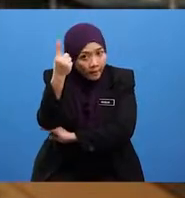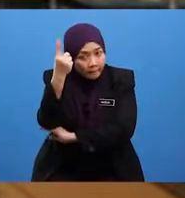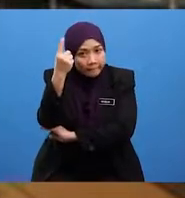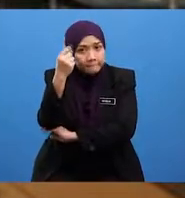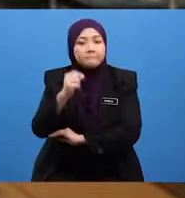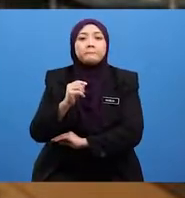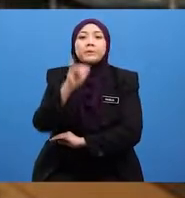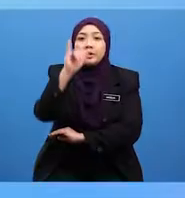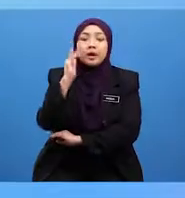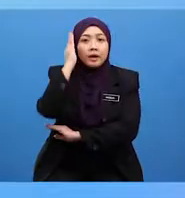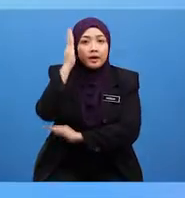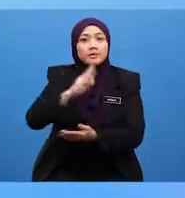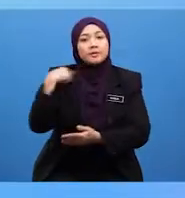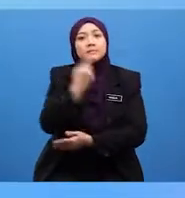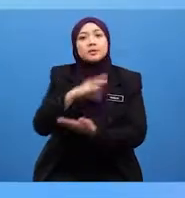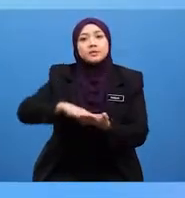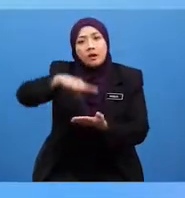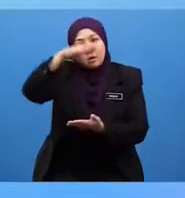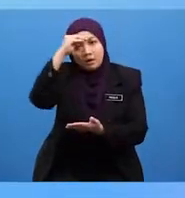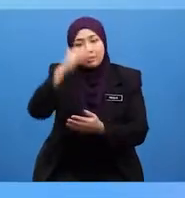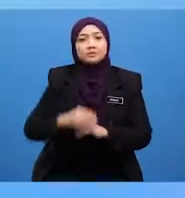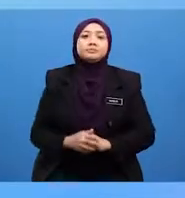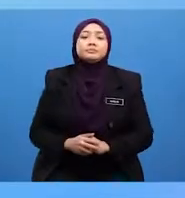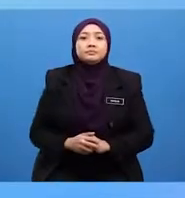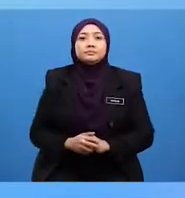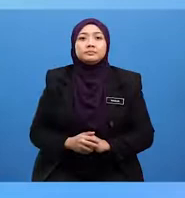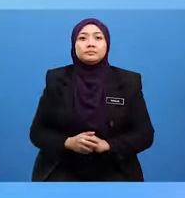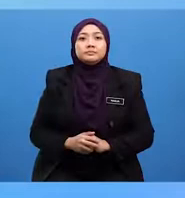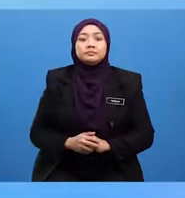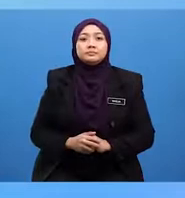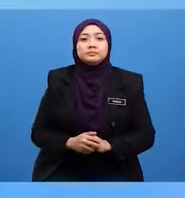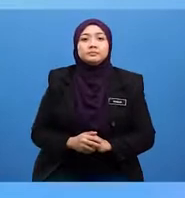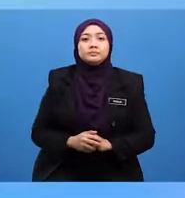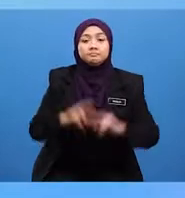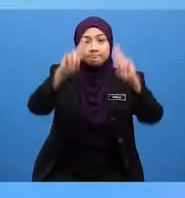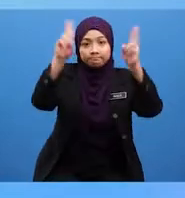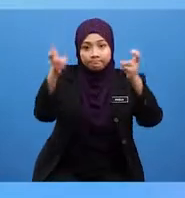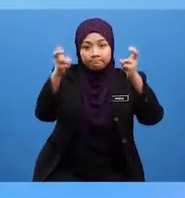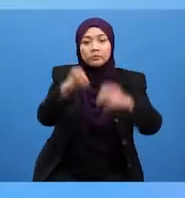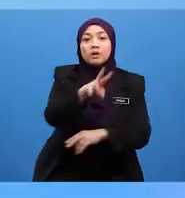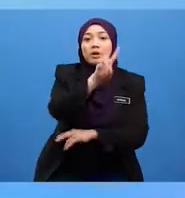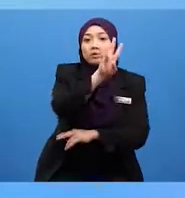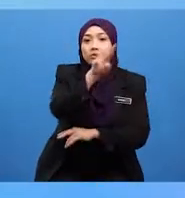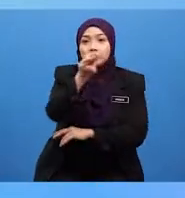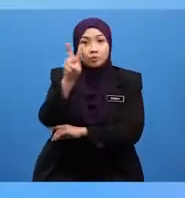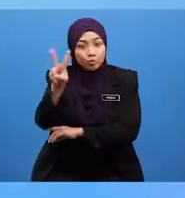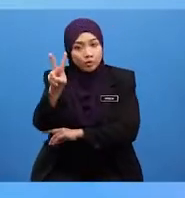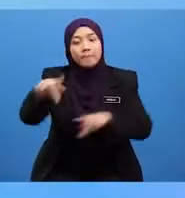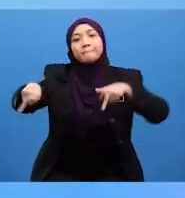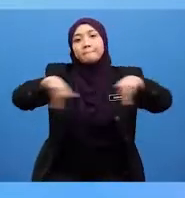yang dikehendaki. Fokus kita pada hari ini ialah 7.2 iaitu